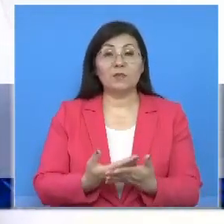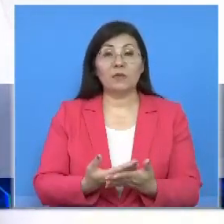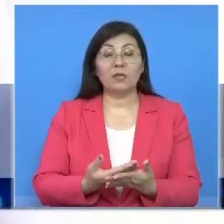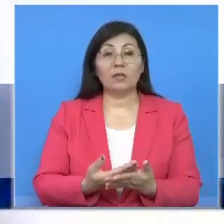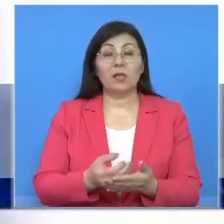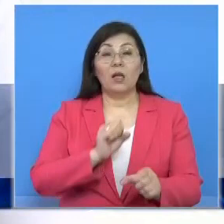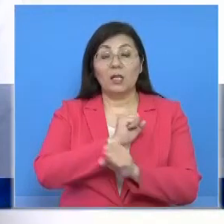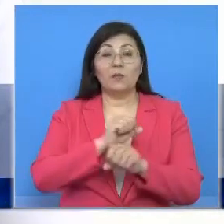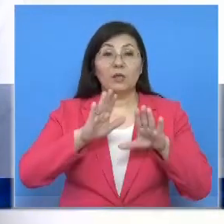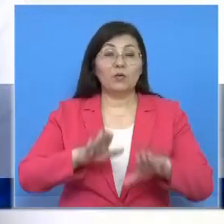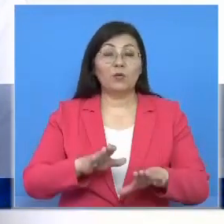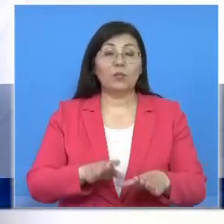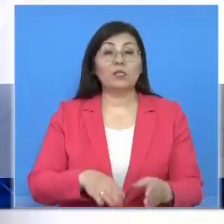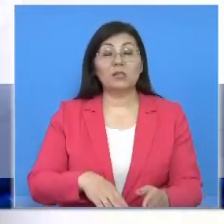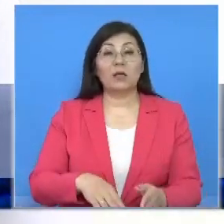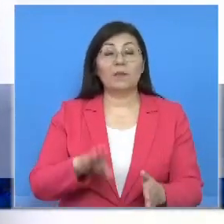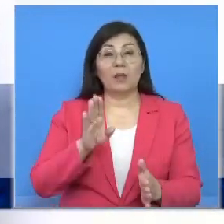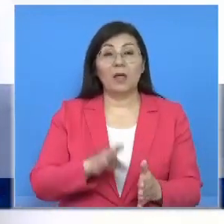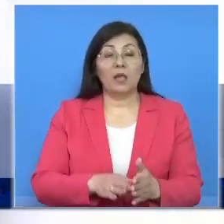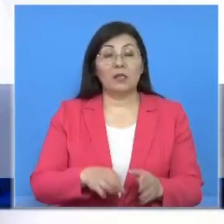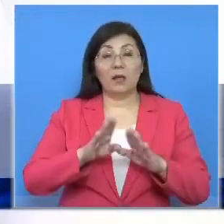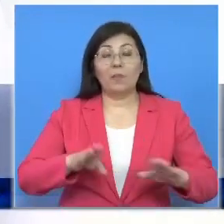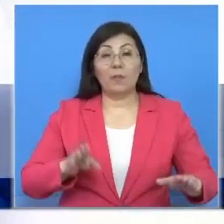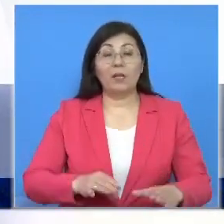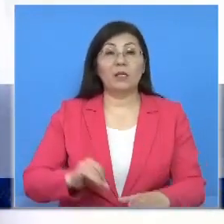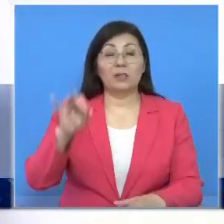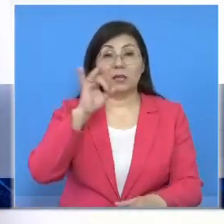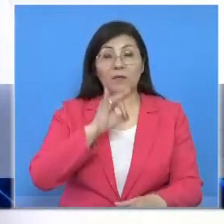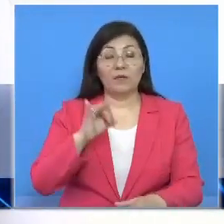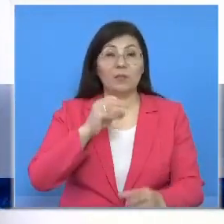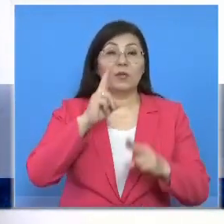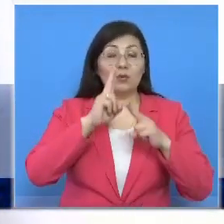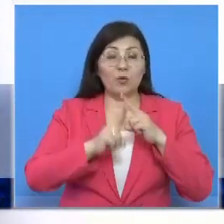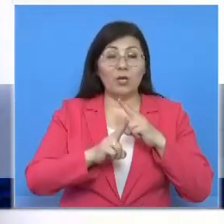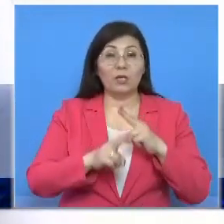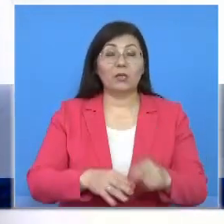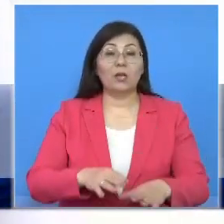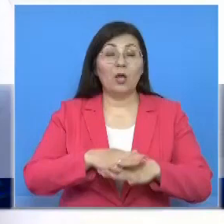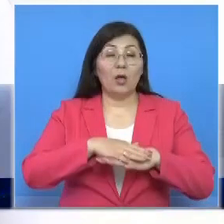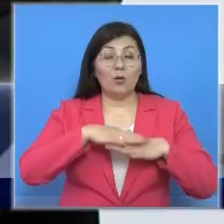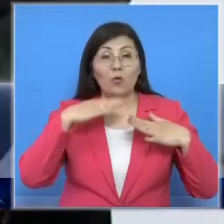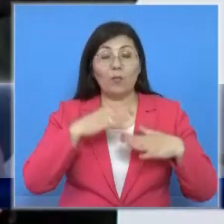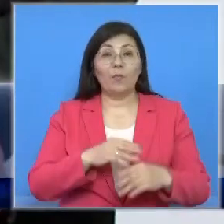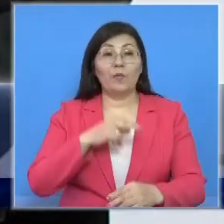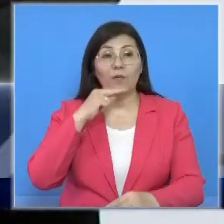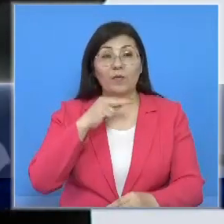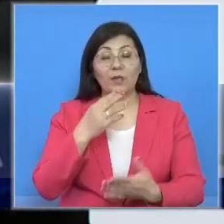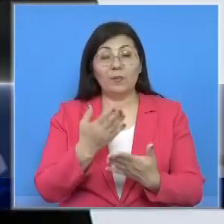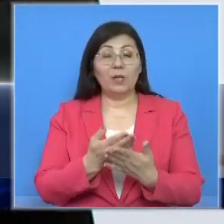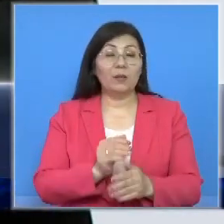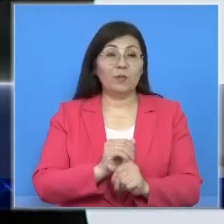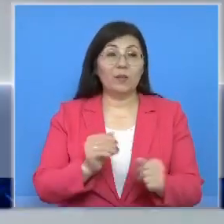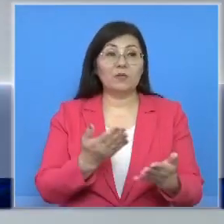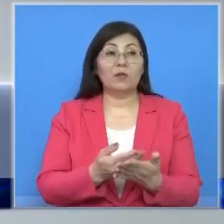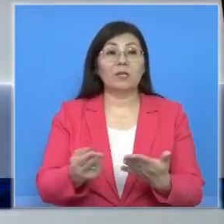жерлер болсын, олардың бәрі қызықсыз болып кетеді. Өйткені ол балада барлығы болған жерде көп внимание деген өзі балаға кері әсер етіп кетеді. Жасөспірімдер ән